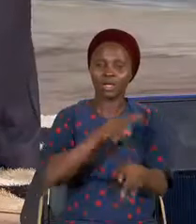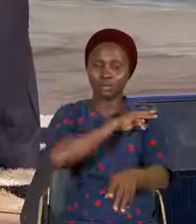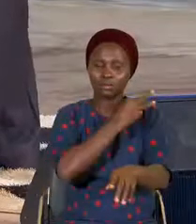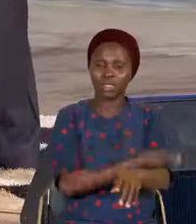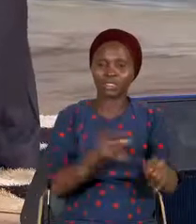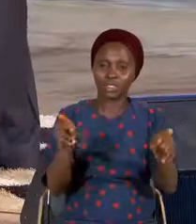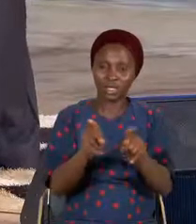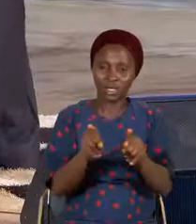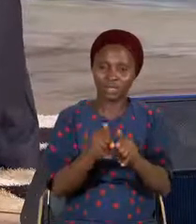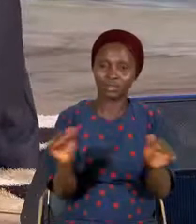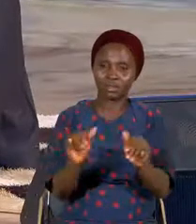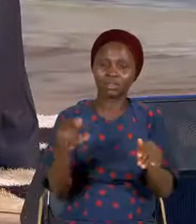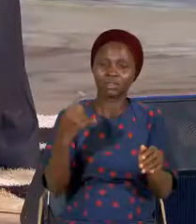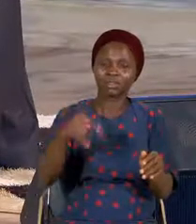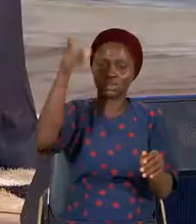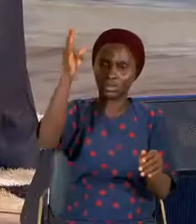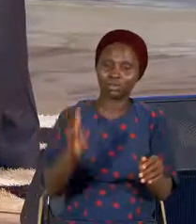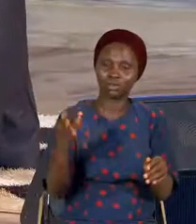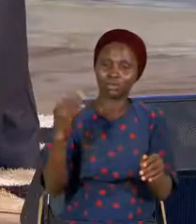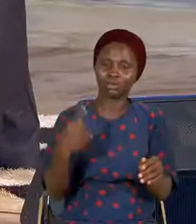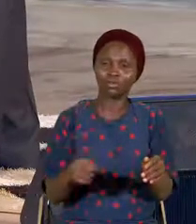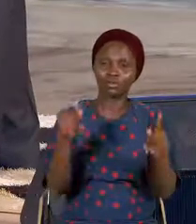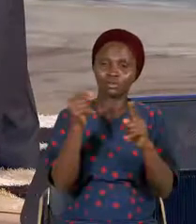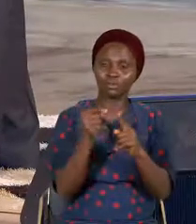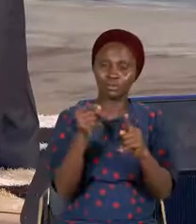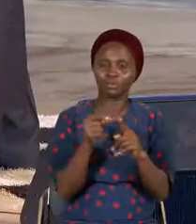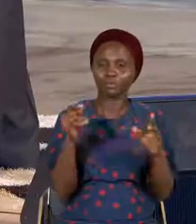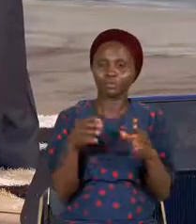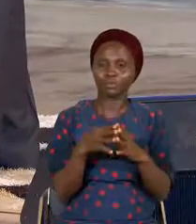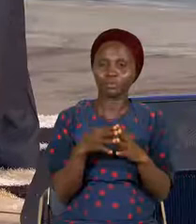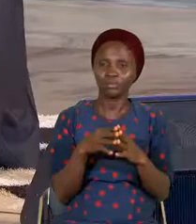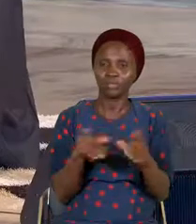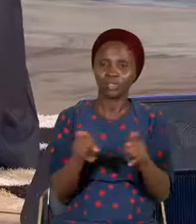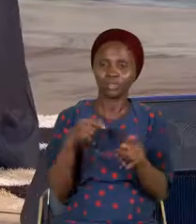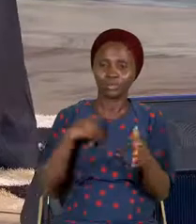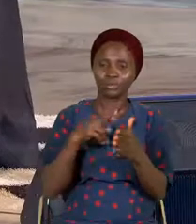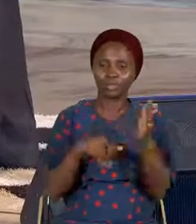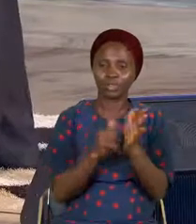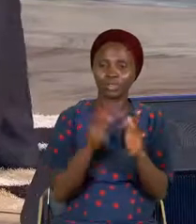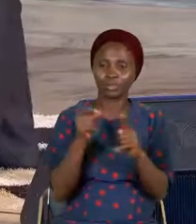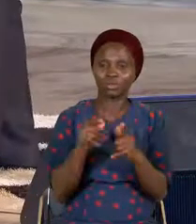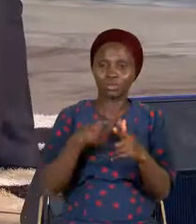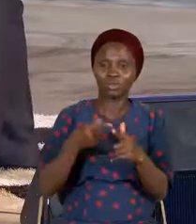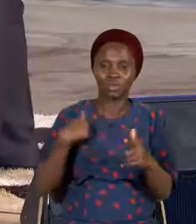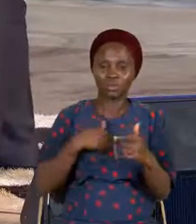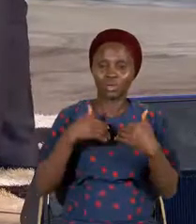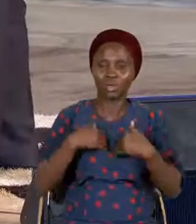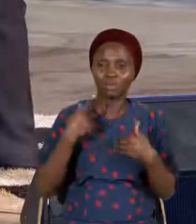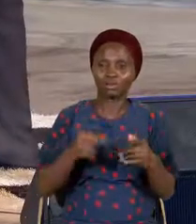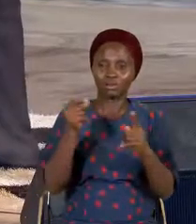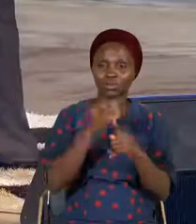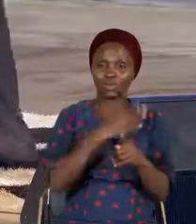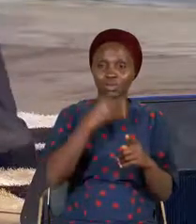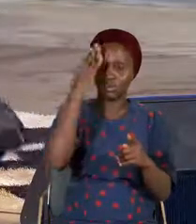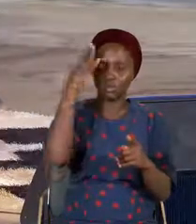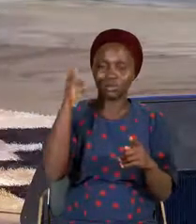le Dieu de la parole. Comme nous lisons cette parole, alors nous avons la parole et la connaissance